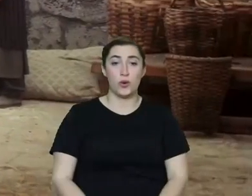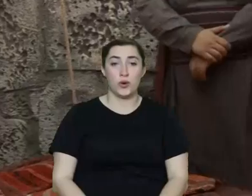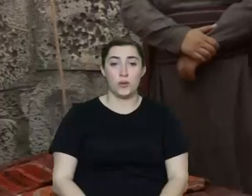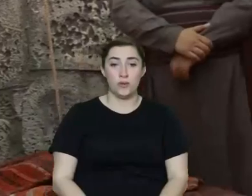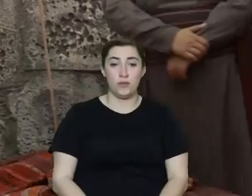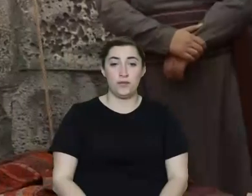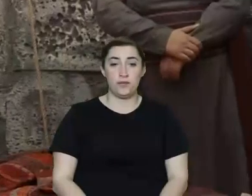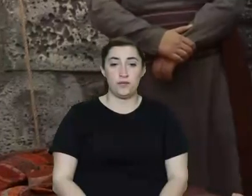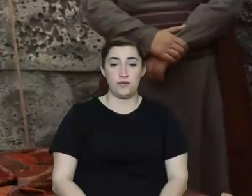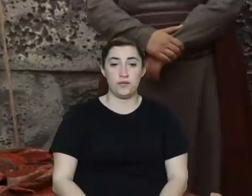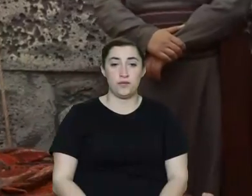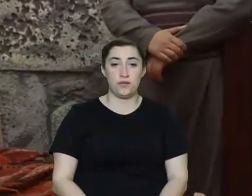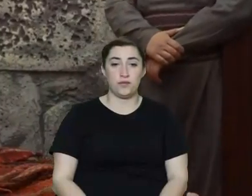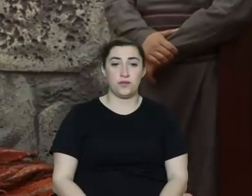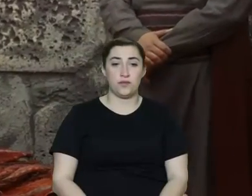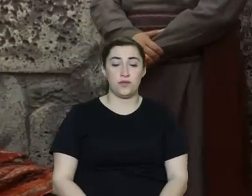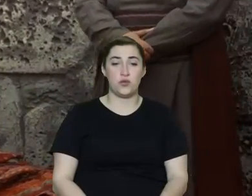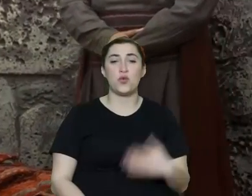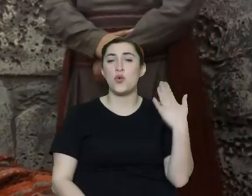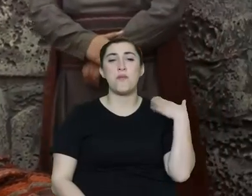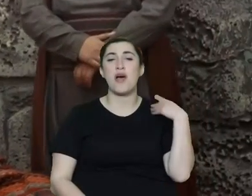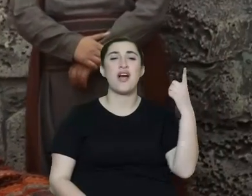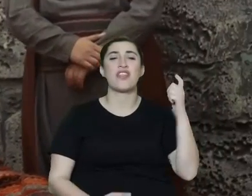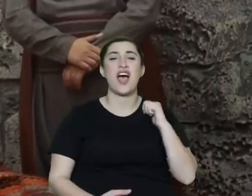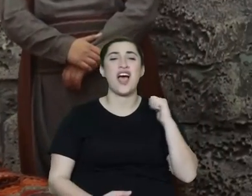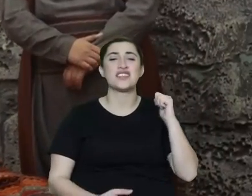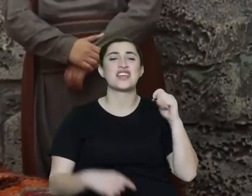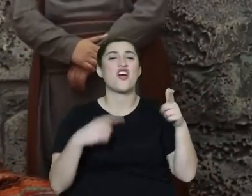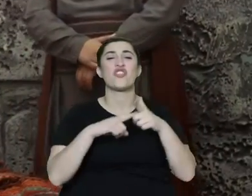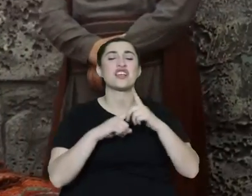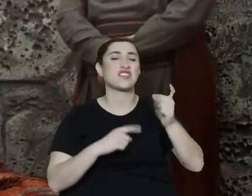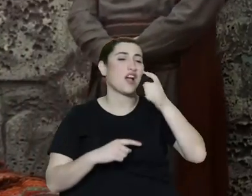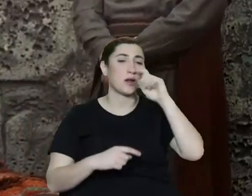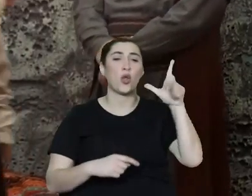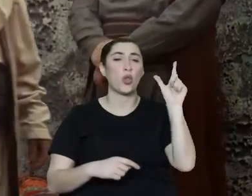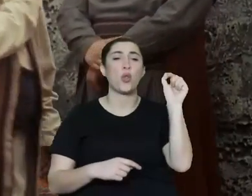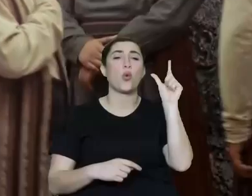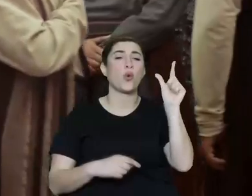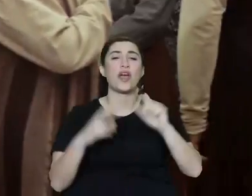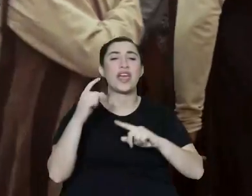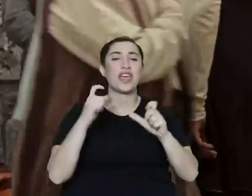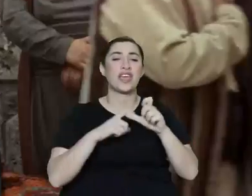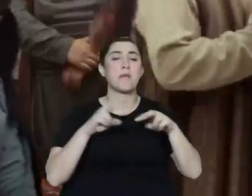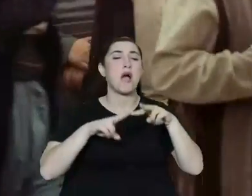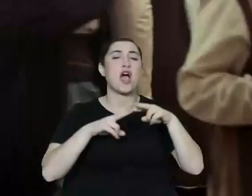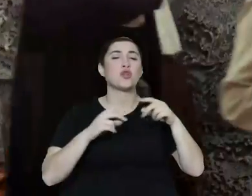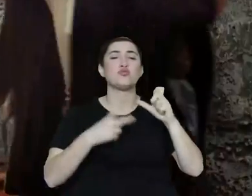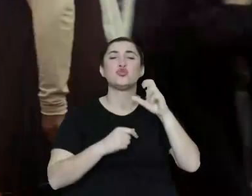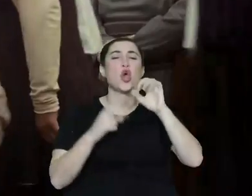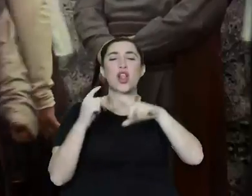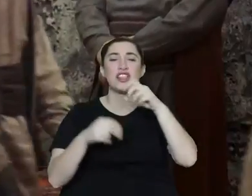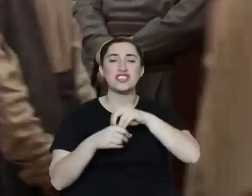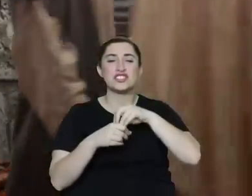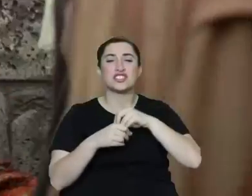demeyin! Haçlı Küffari'nin kumandanı Frankistan Kralı Louis Mağrip çöllerinde